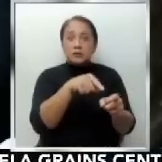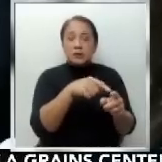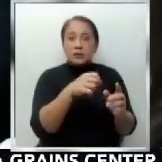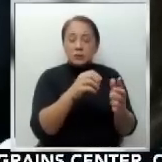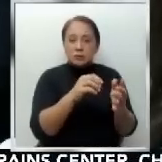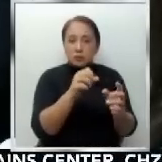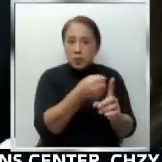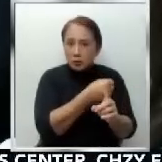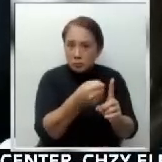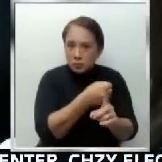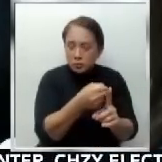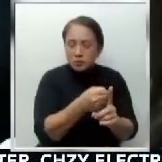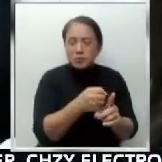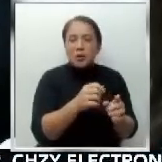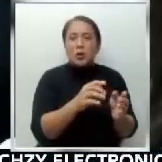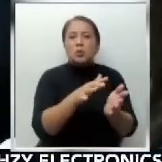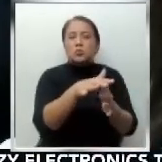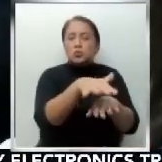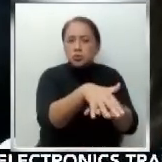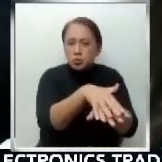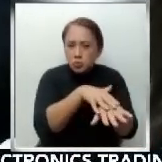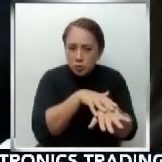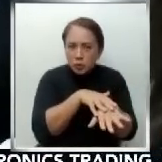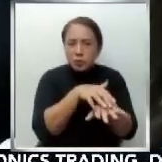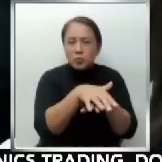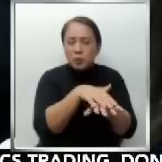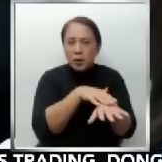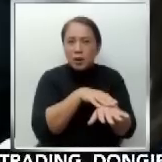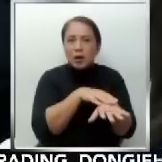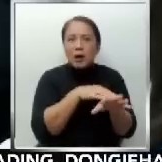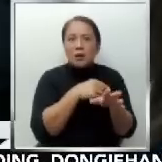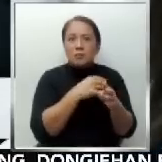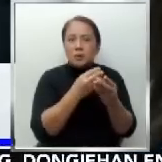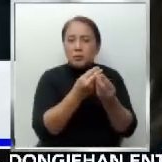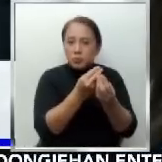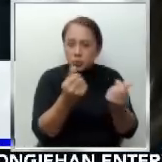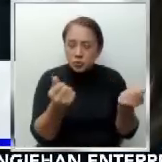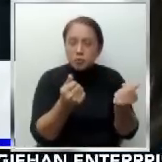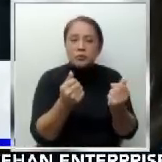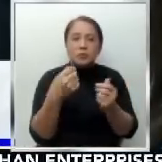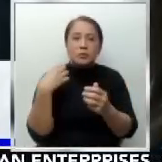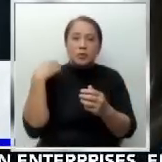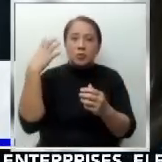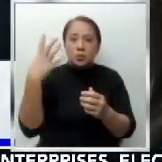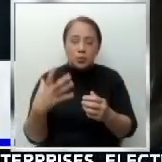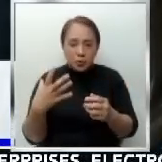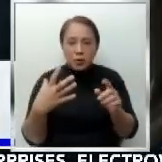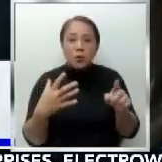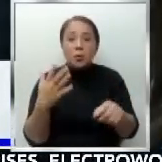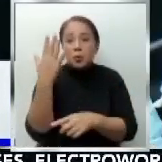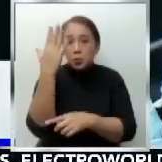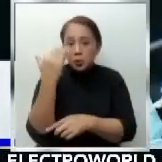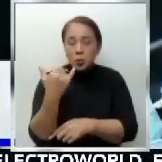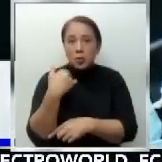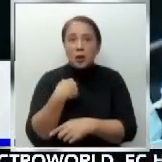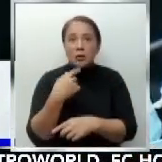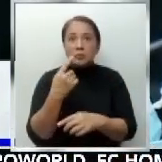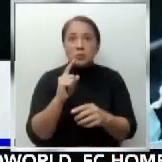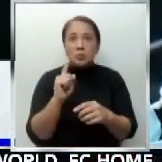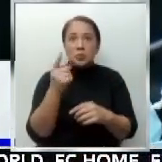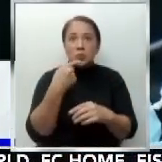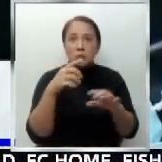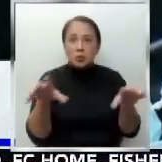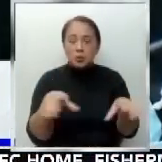kasi yung pag-attend ng ating mga opisyal doon sa polo. Kasi po, paunahan po ng aksyon, hindi naman